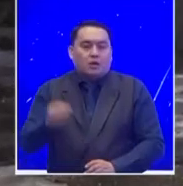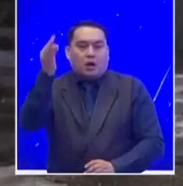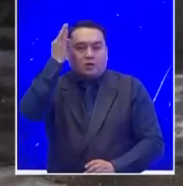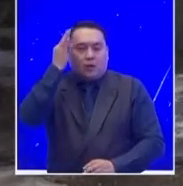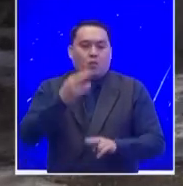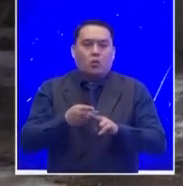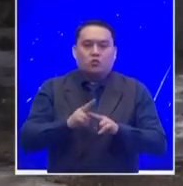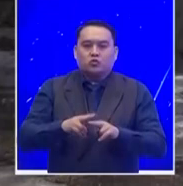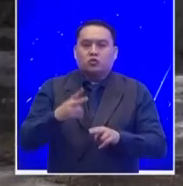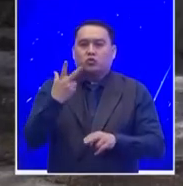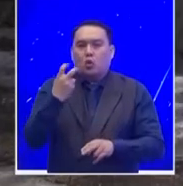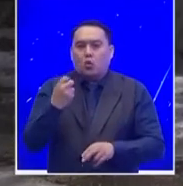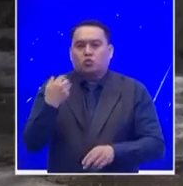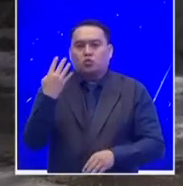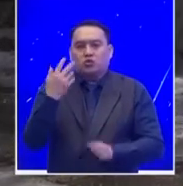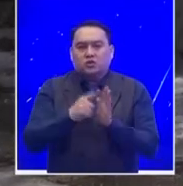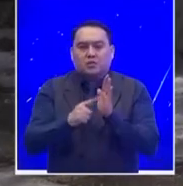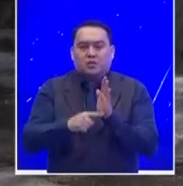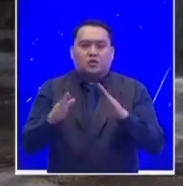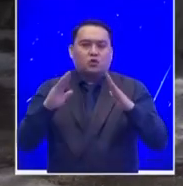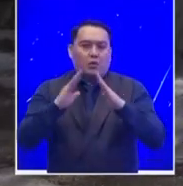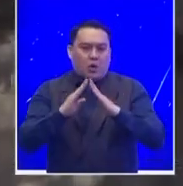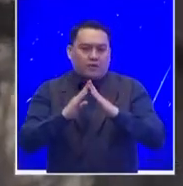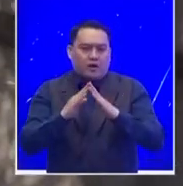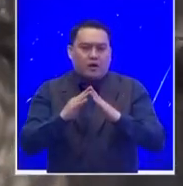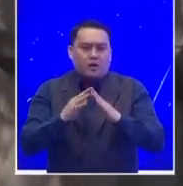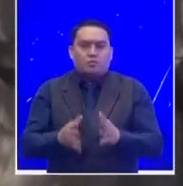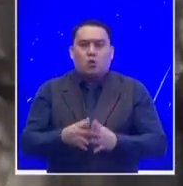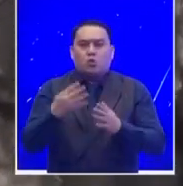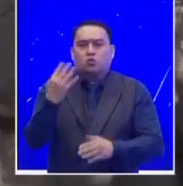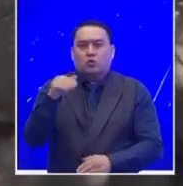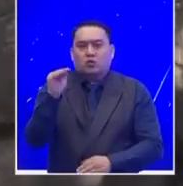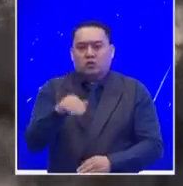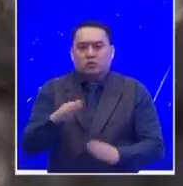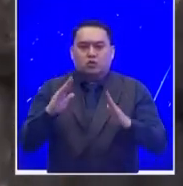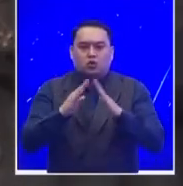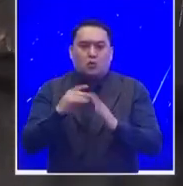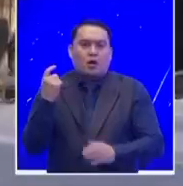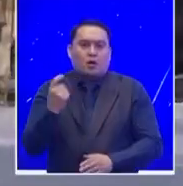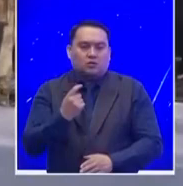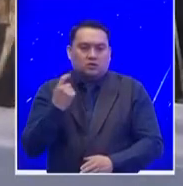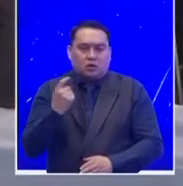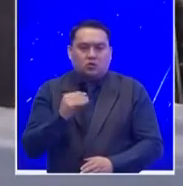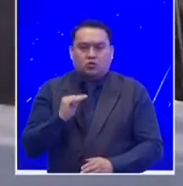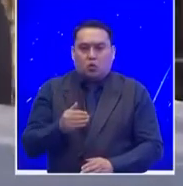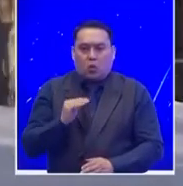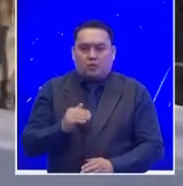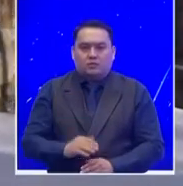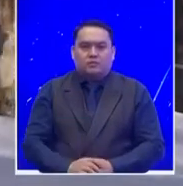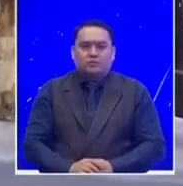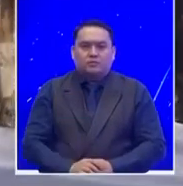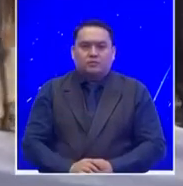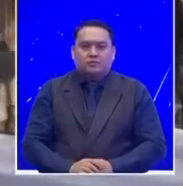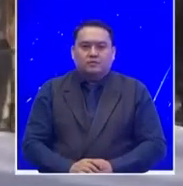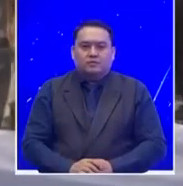области имеется порядка 370 тысяч домов. Из них более 40 тысяч домовладений относятся к собственности социально